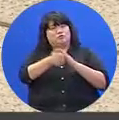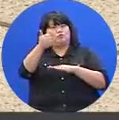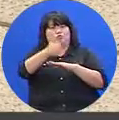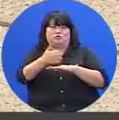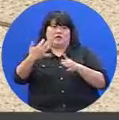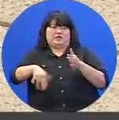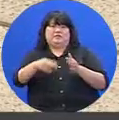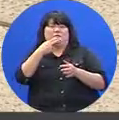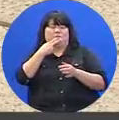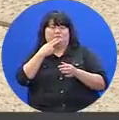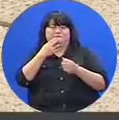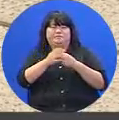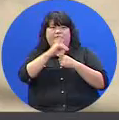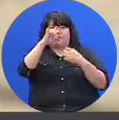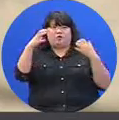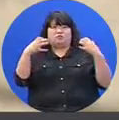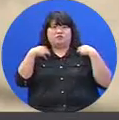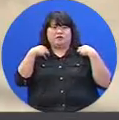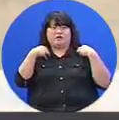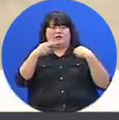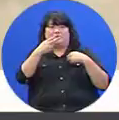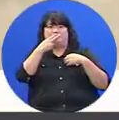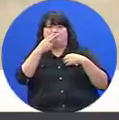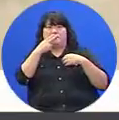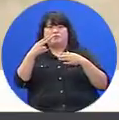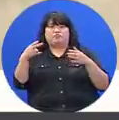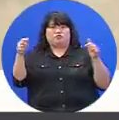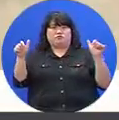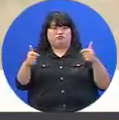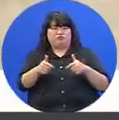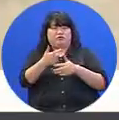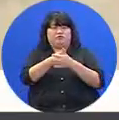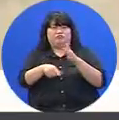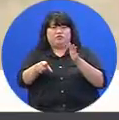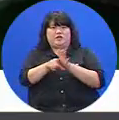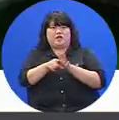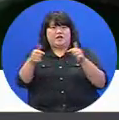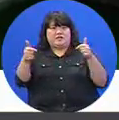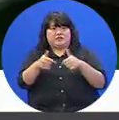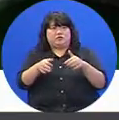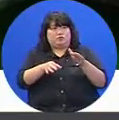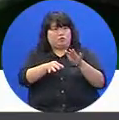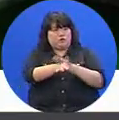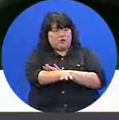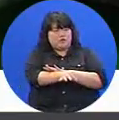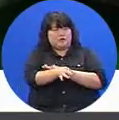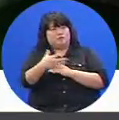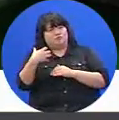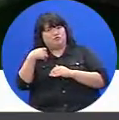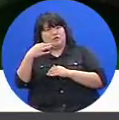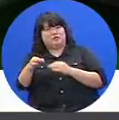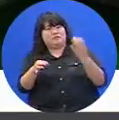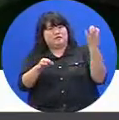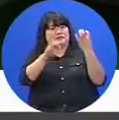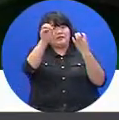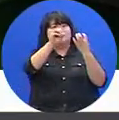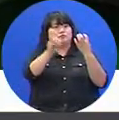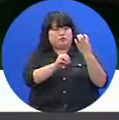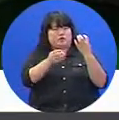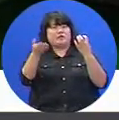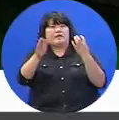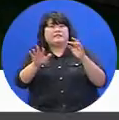있습니다. 정부가 흡연율을 낮추기 위해 금연 치료를 받을 때 내는 본인 부담금을